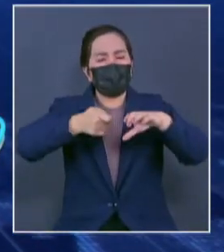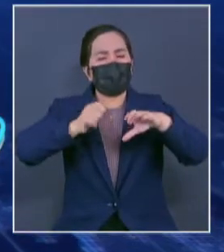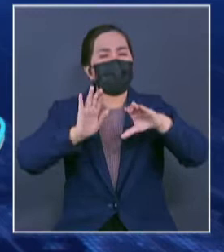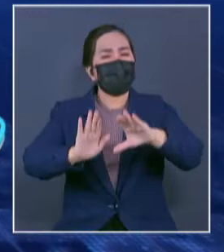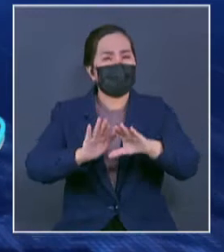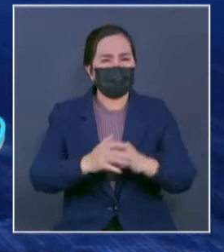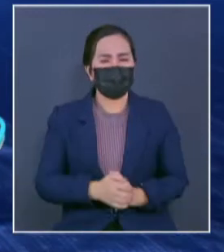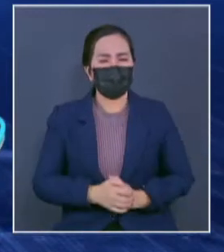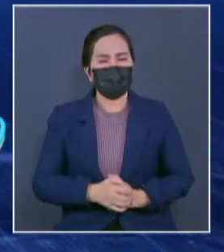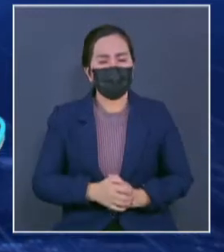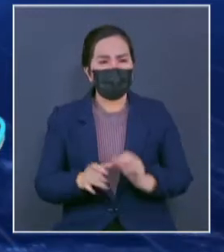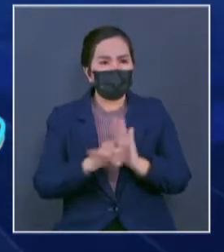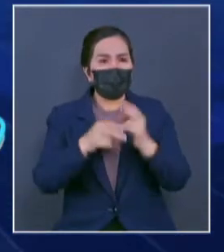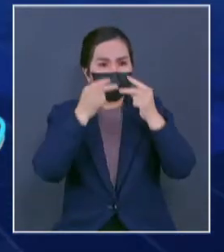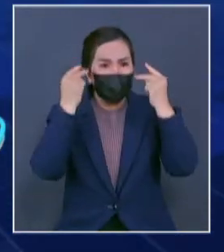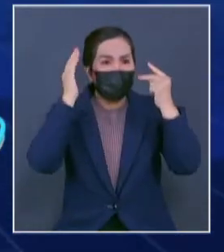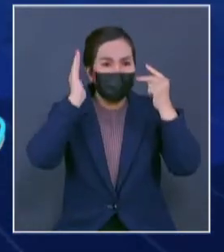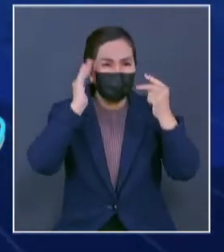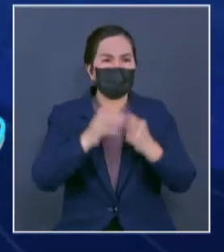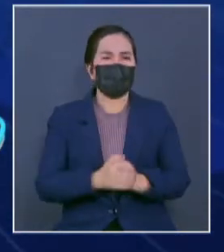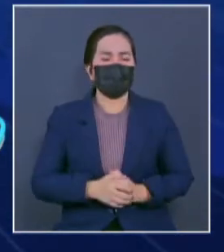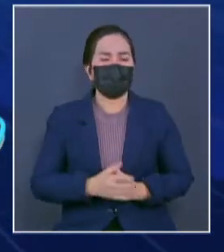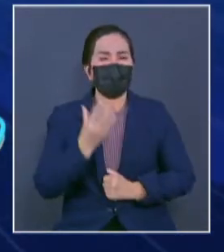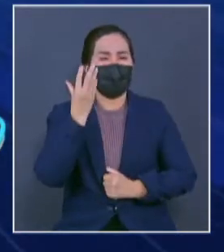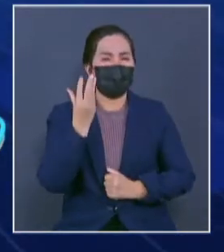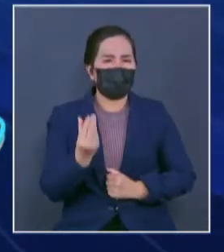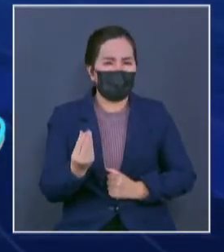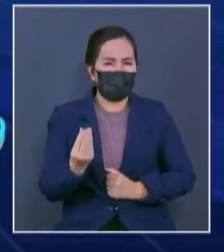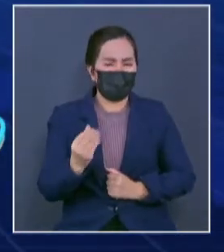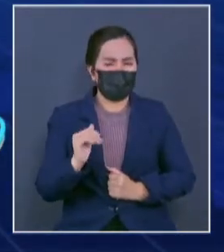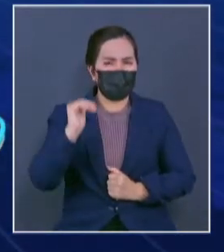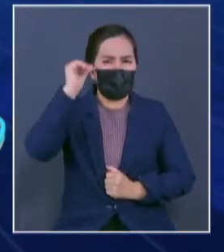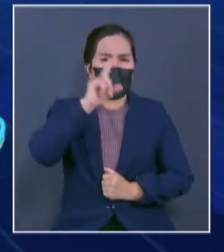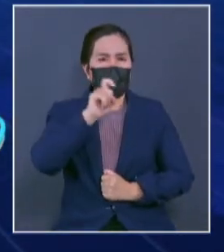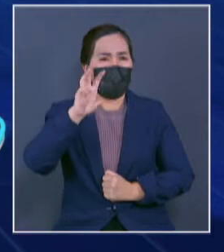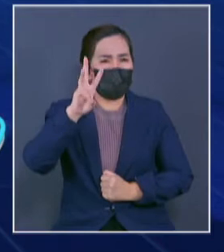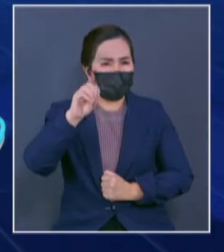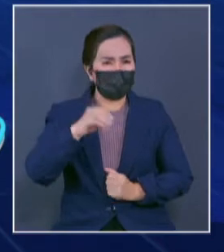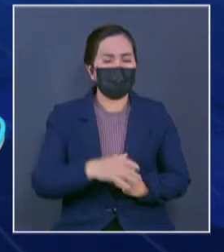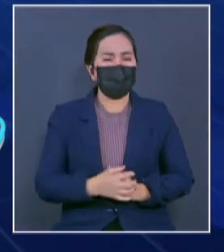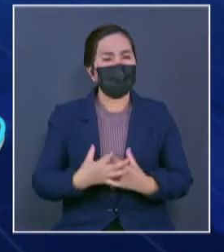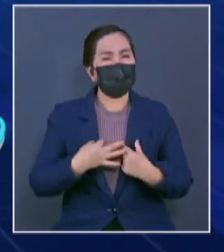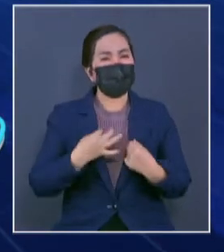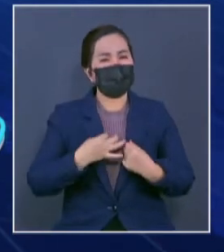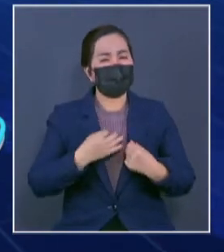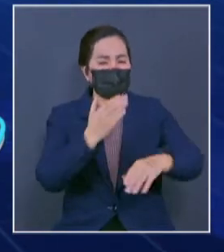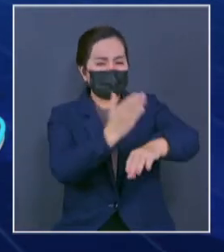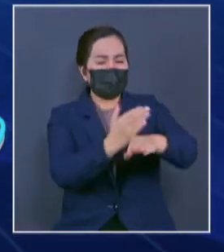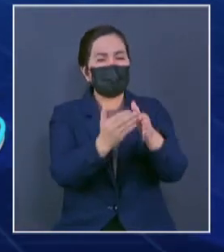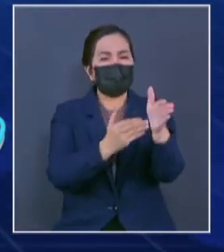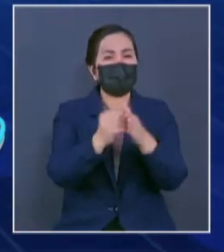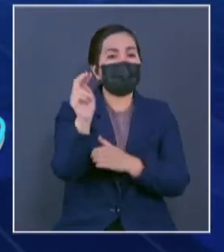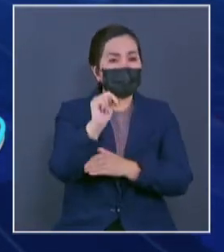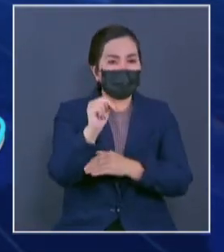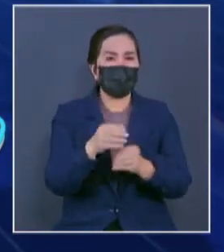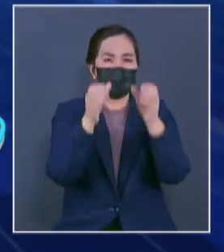ยก่อนที่จะถูกคนร้ายเพศชายรูปร่างผอมสูงประมาณ160ซมสวมเสื้อคลุมแขนยาวสีน้ำเงิน